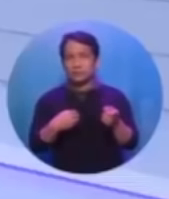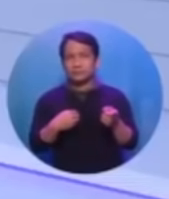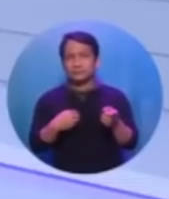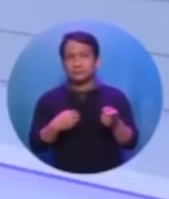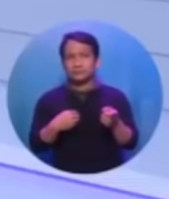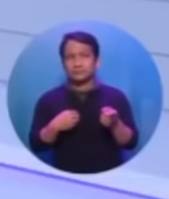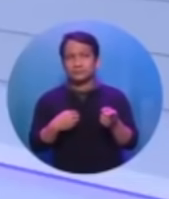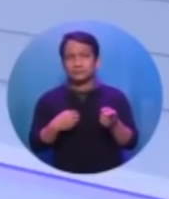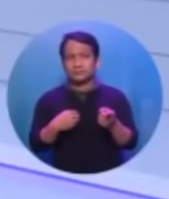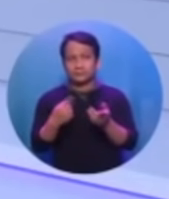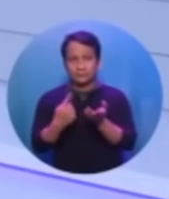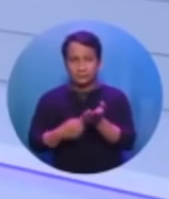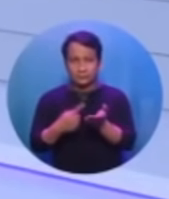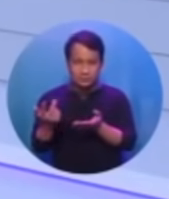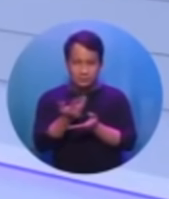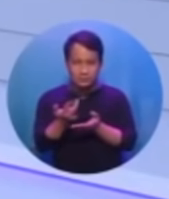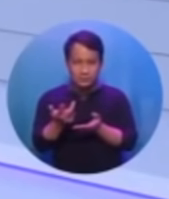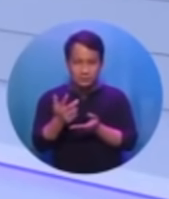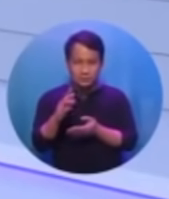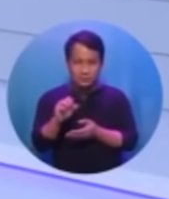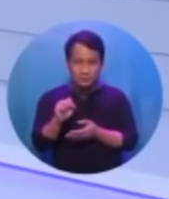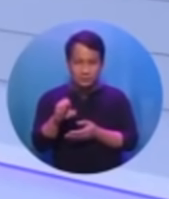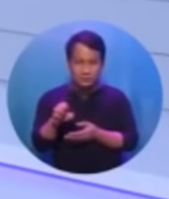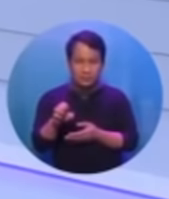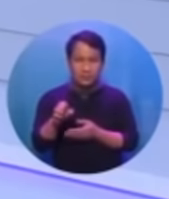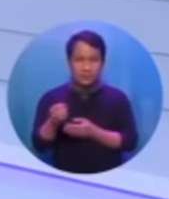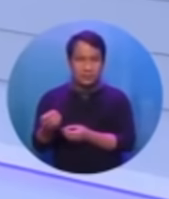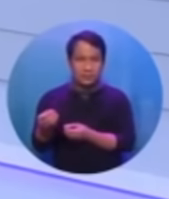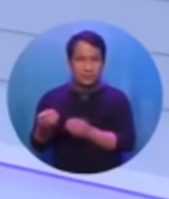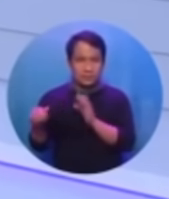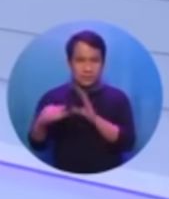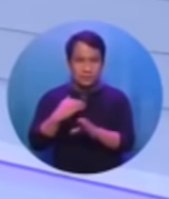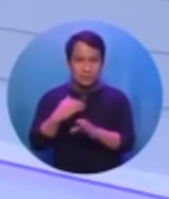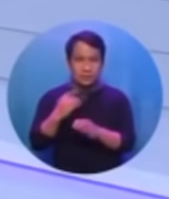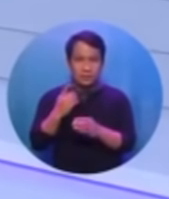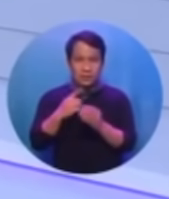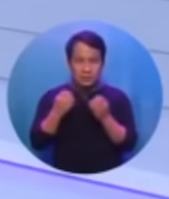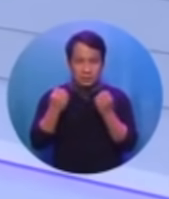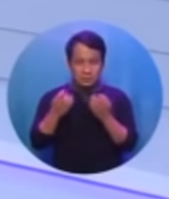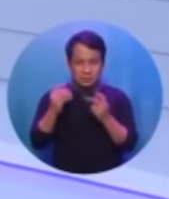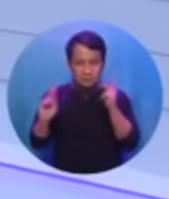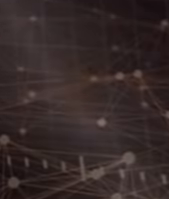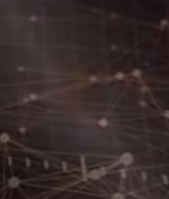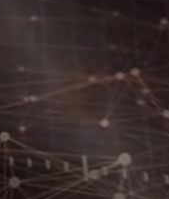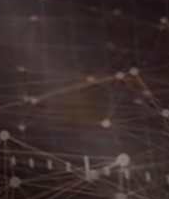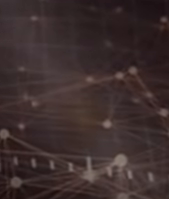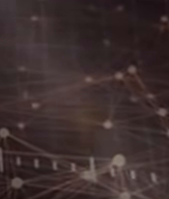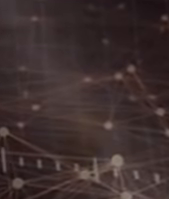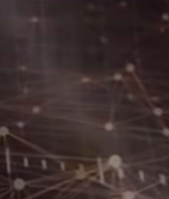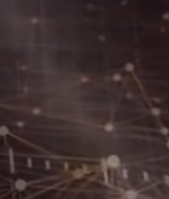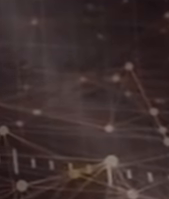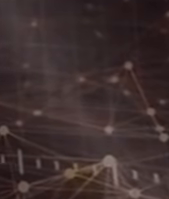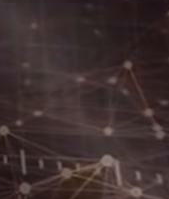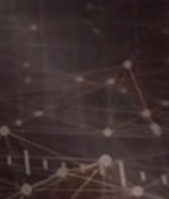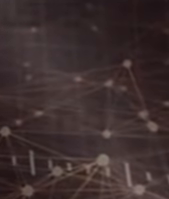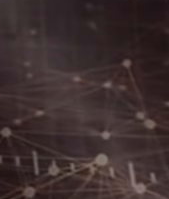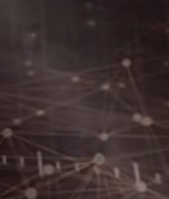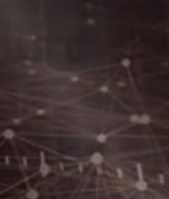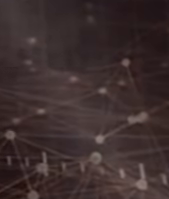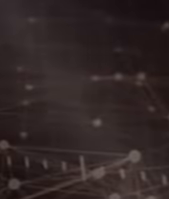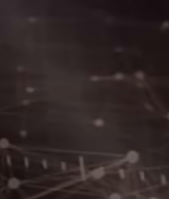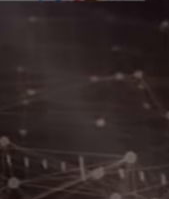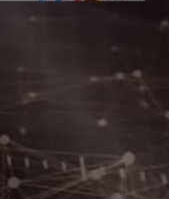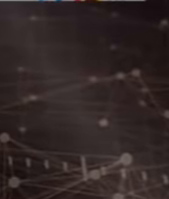We have to tackle this case sapagkat bukod sa napakarami po mga netizen, libo-libo na po, daan-libo ang